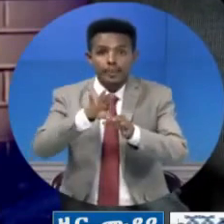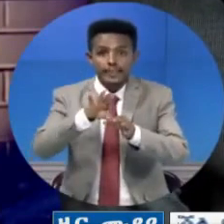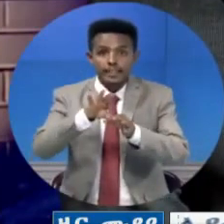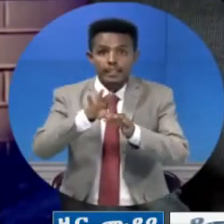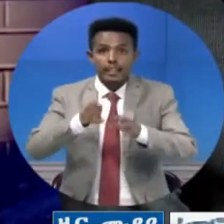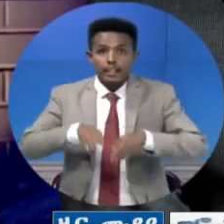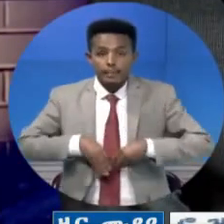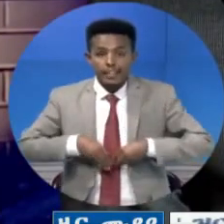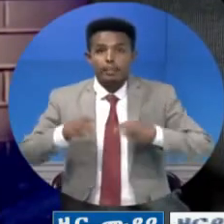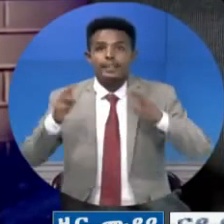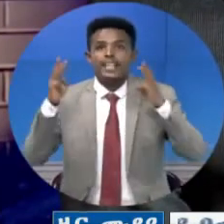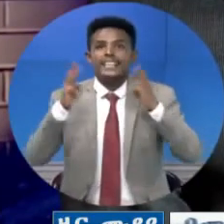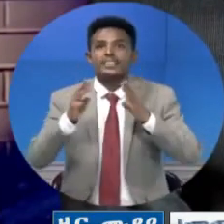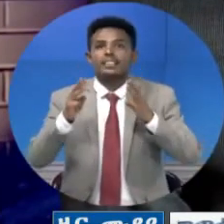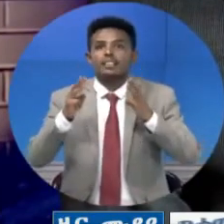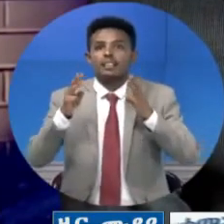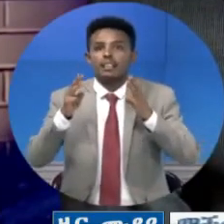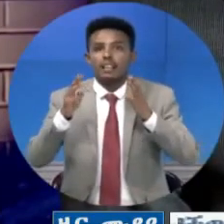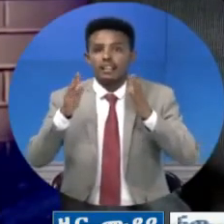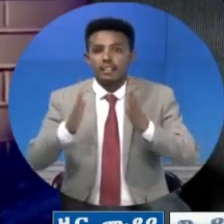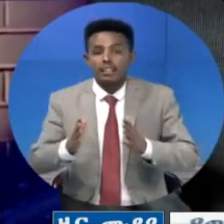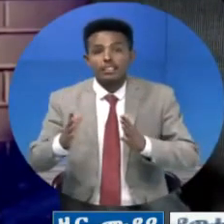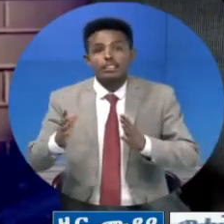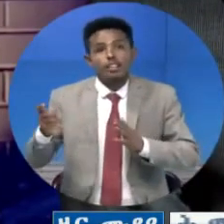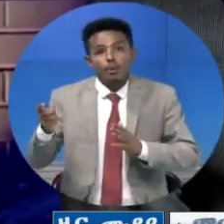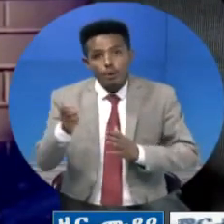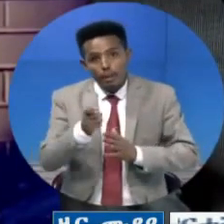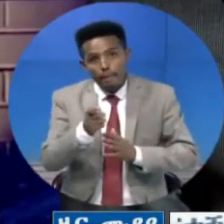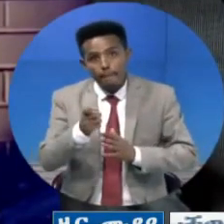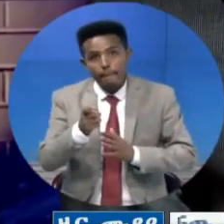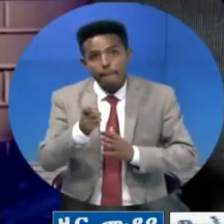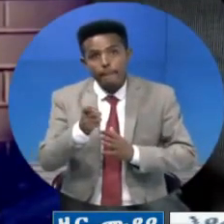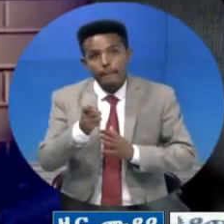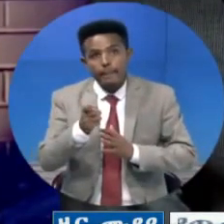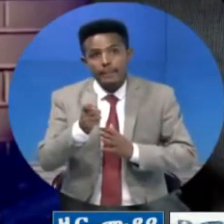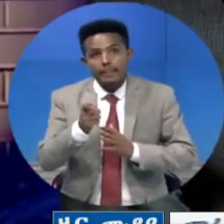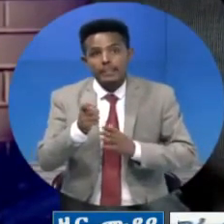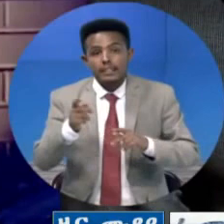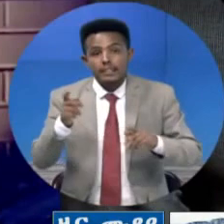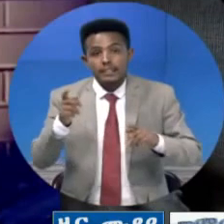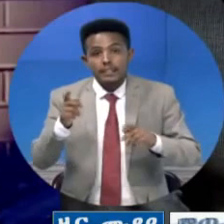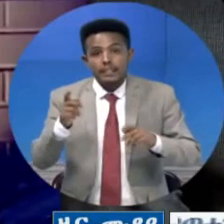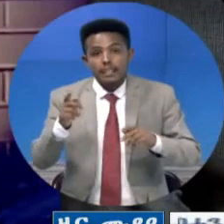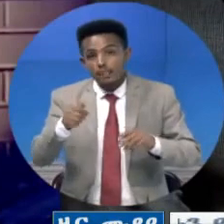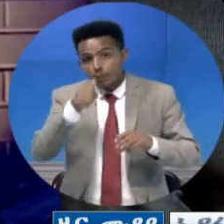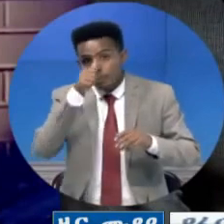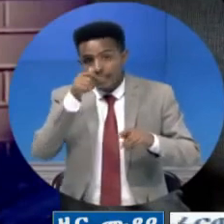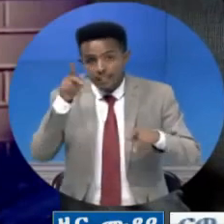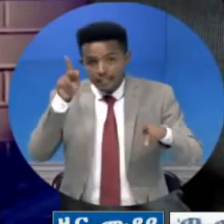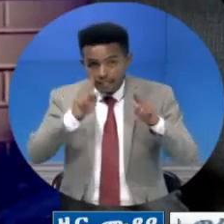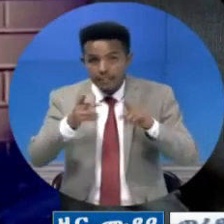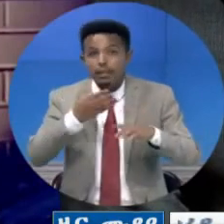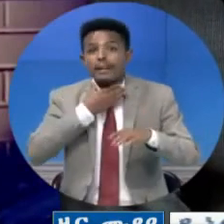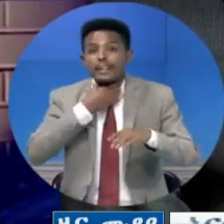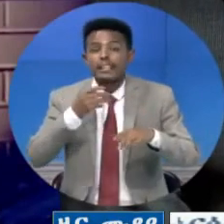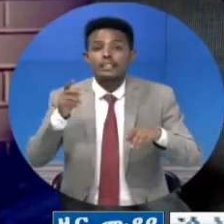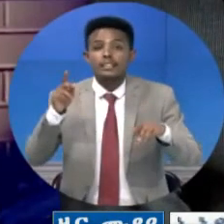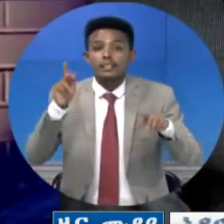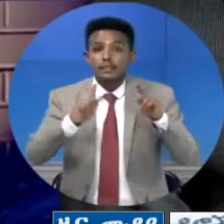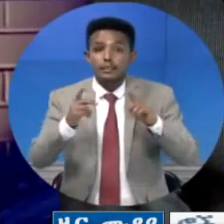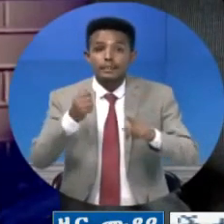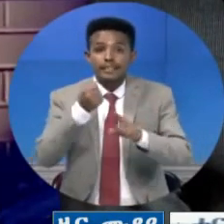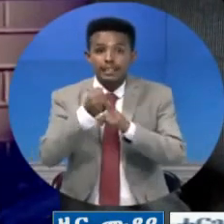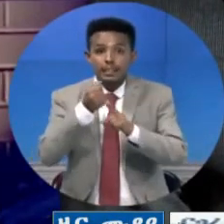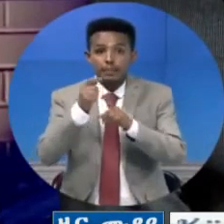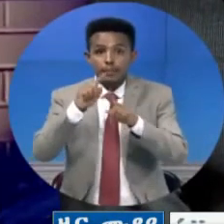ለመቀበል ያስቸግረኛል። ስለሆነም የህዝቡን ትግል የኢትዮጵያን ህዝብ ትግል የአማራንም ትግል